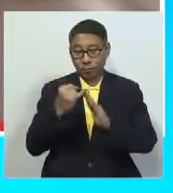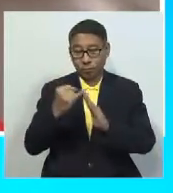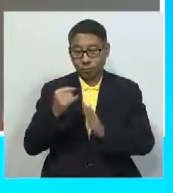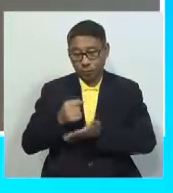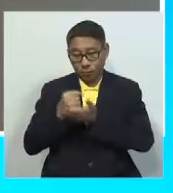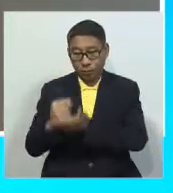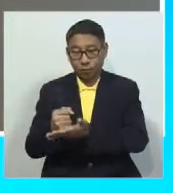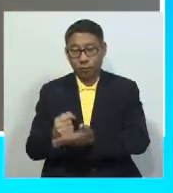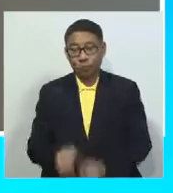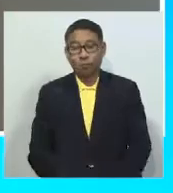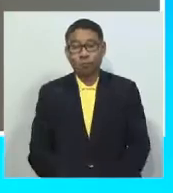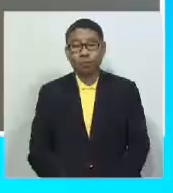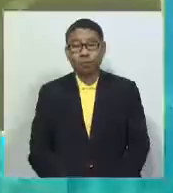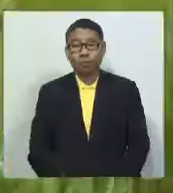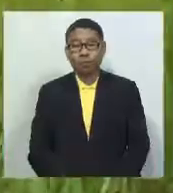การต่อไป